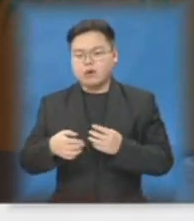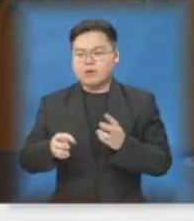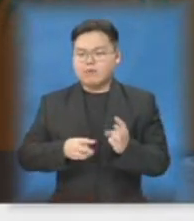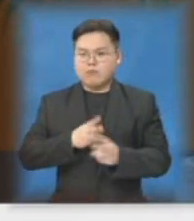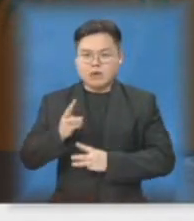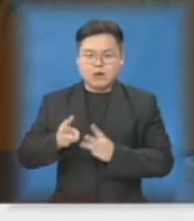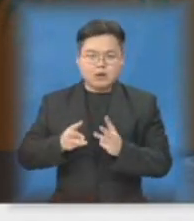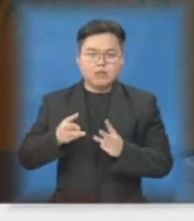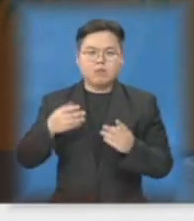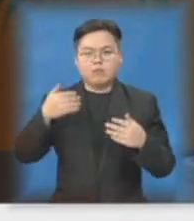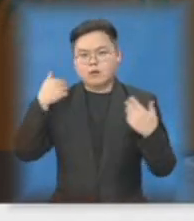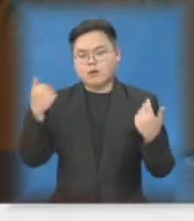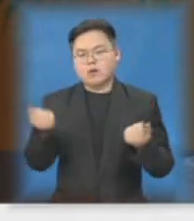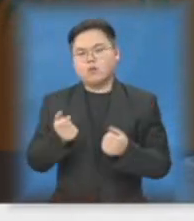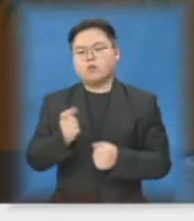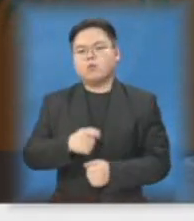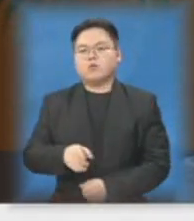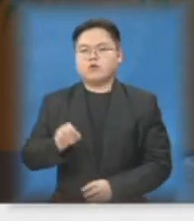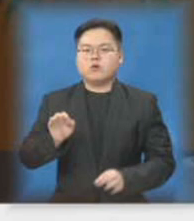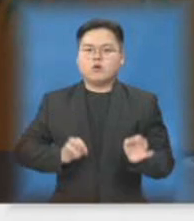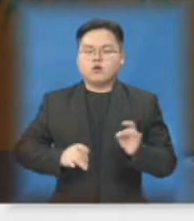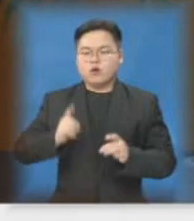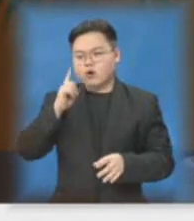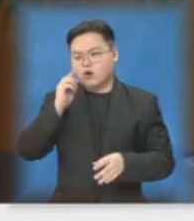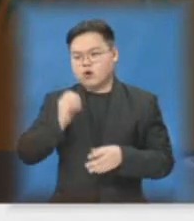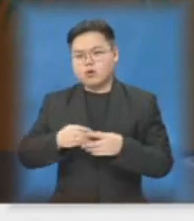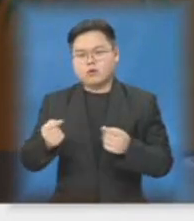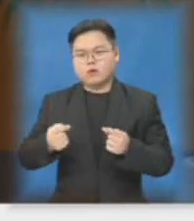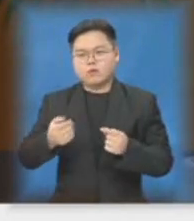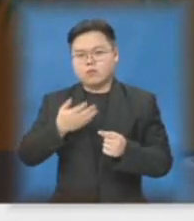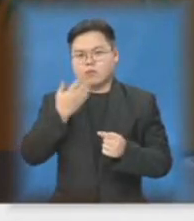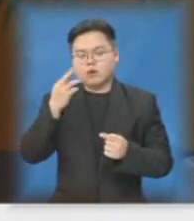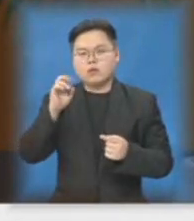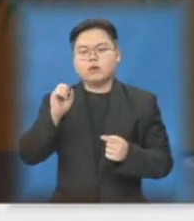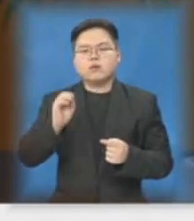хоорондын янз янзын үйл ажиллагаа үүсэхгүй байх.